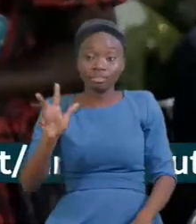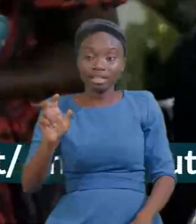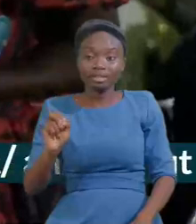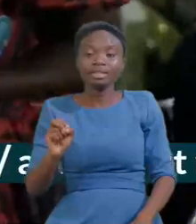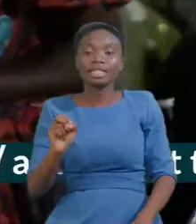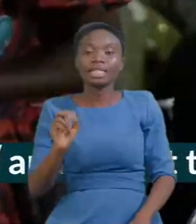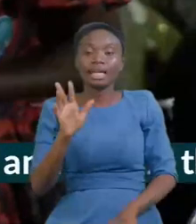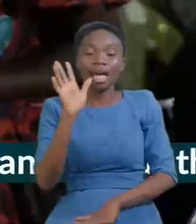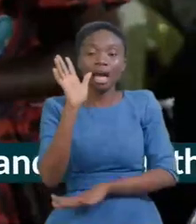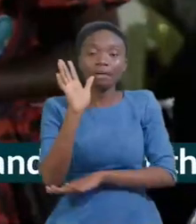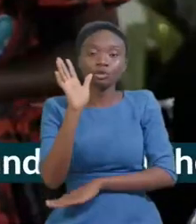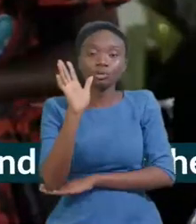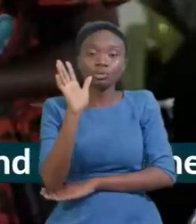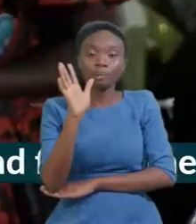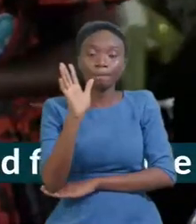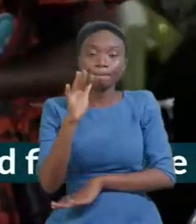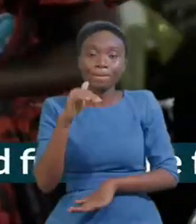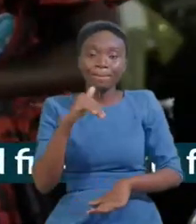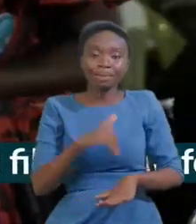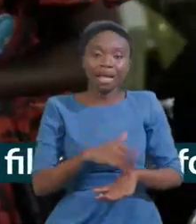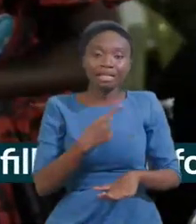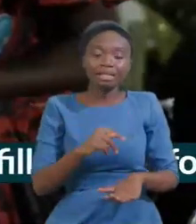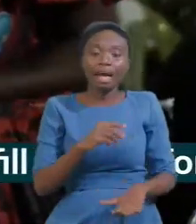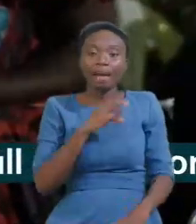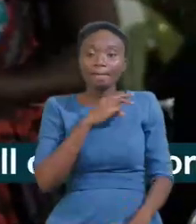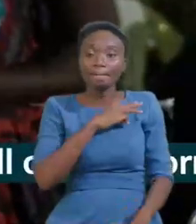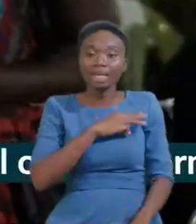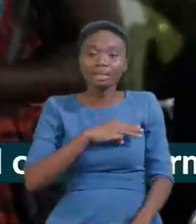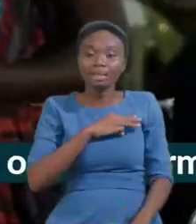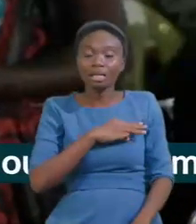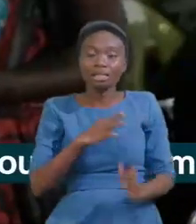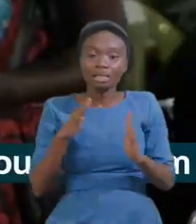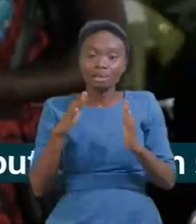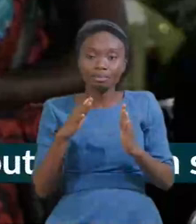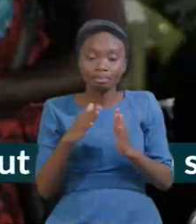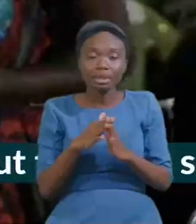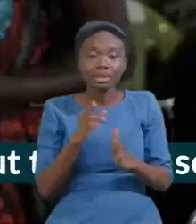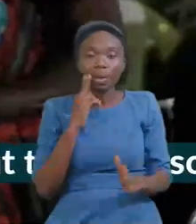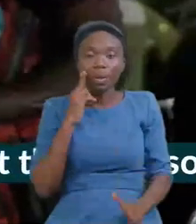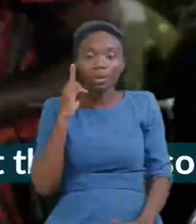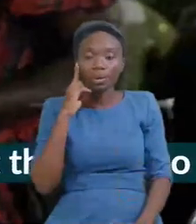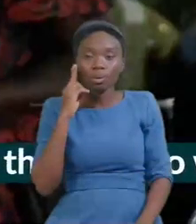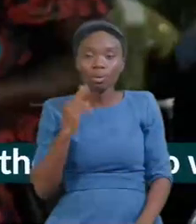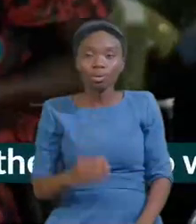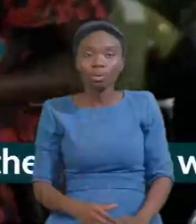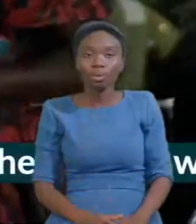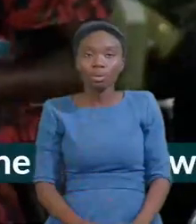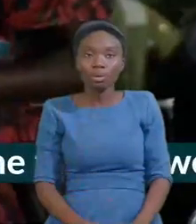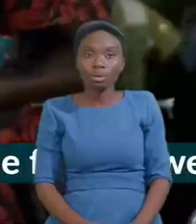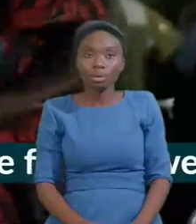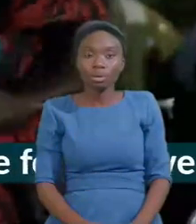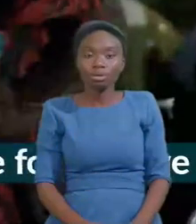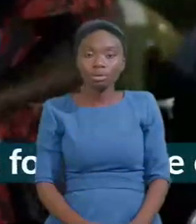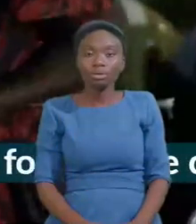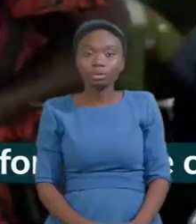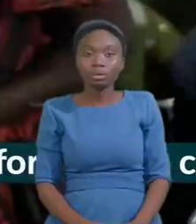à 14h30 at the Minister's Conference Hall. À la salle de la conférence des ministres. Take note